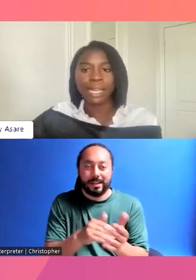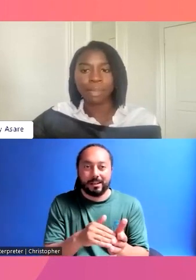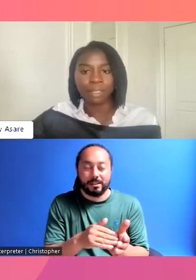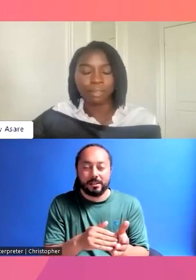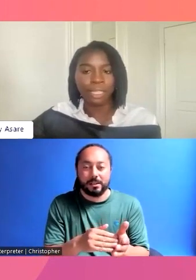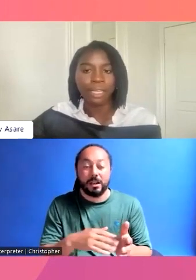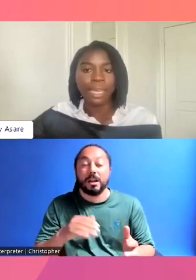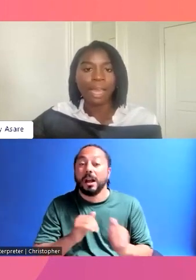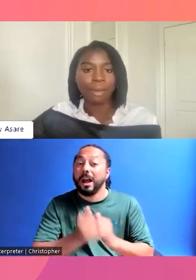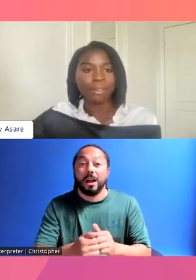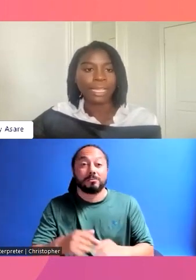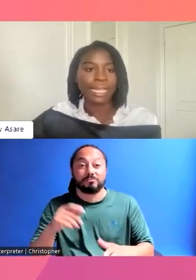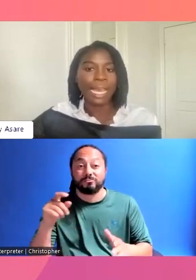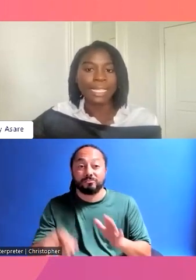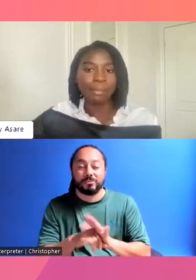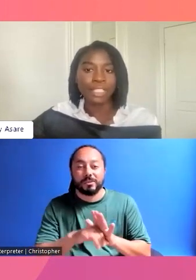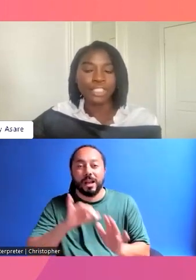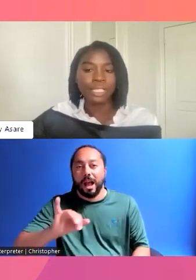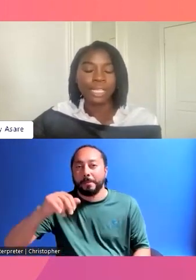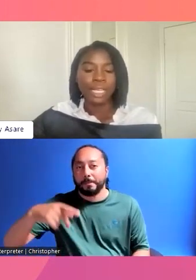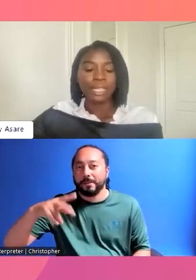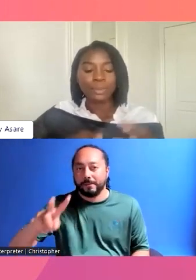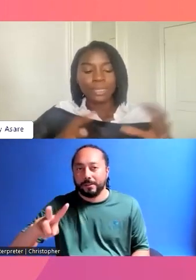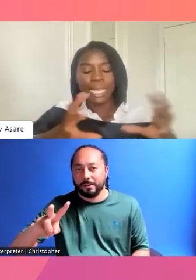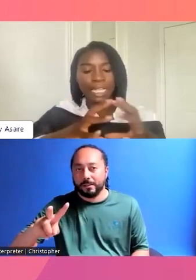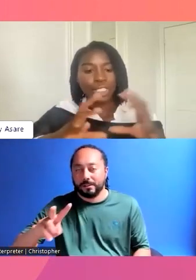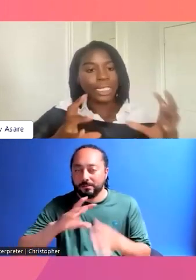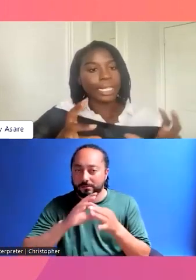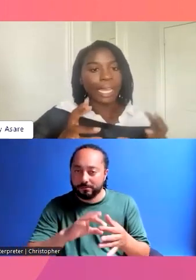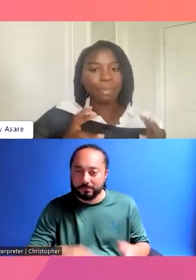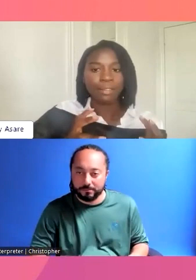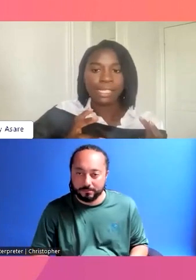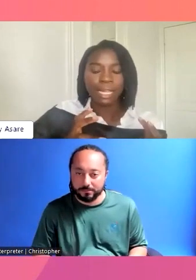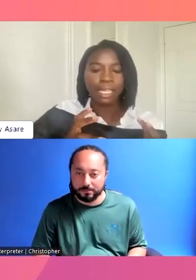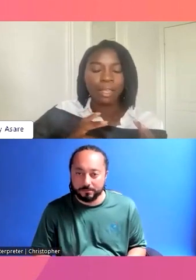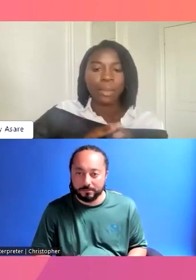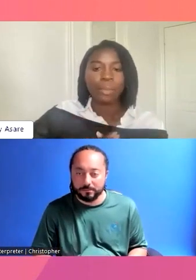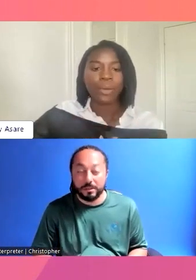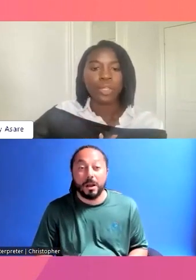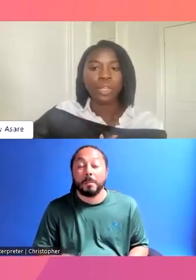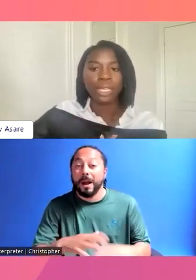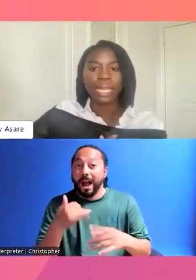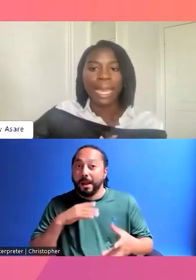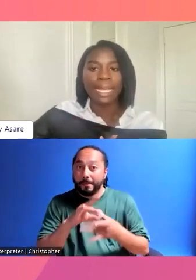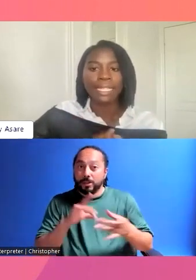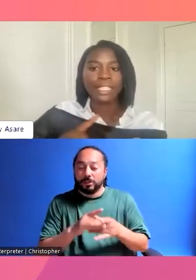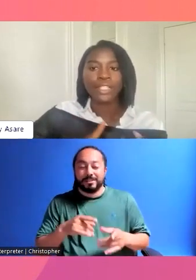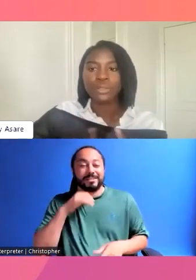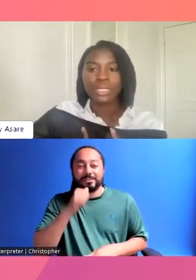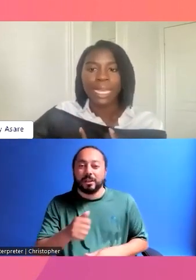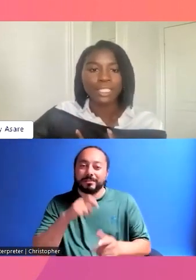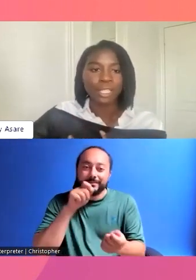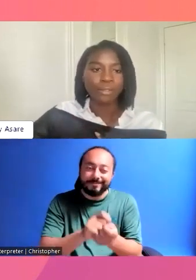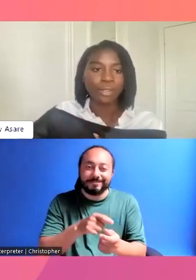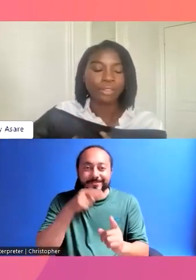c'était noté seulement sur les effets du soutien par les pairs sur la violence conjugale et non pas sur les traumatismes